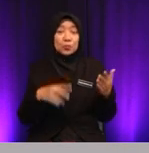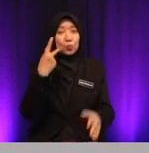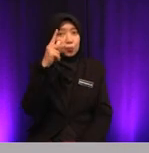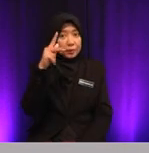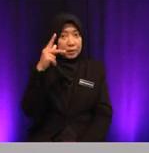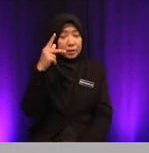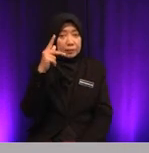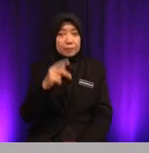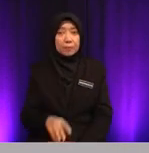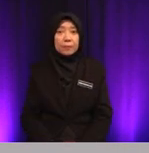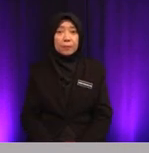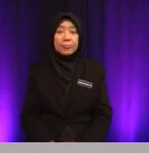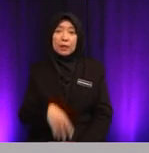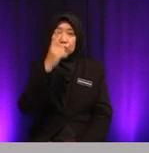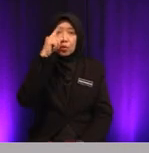gunakan